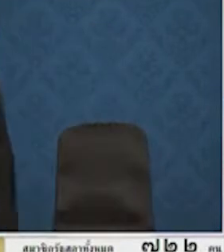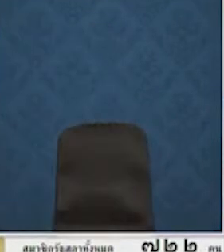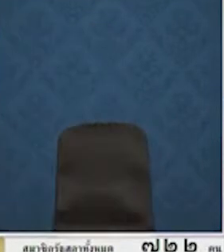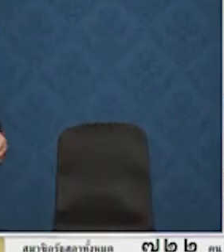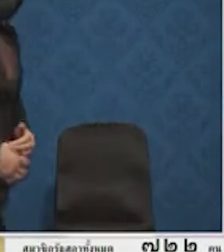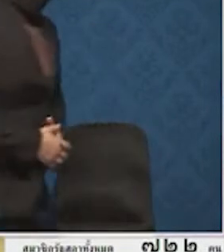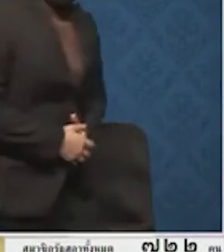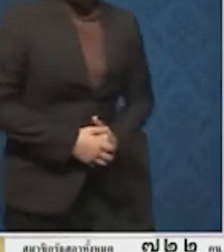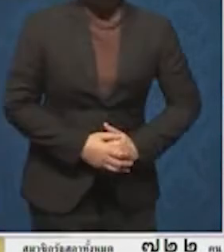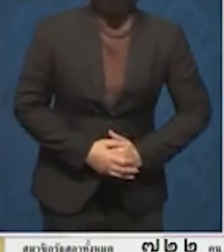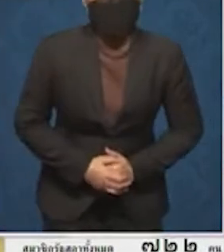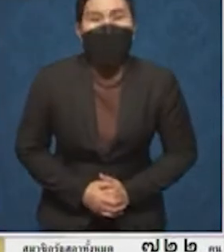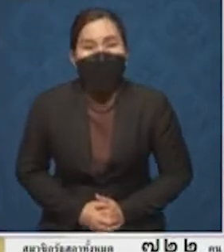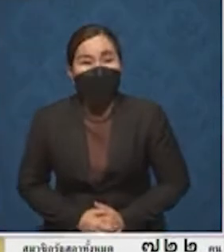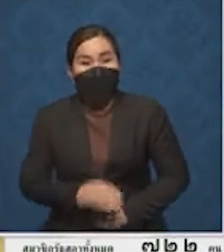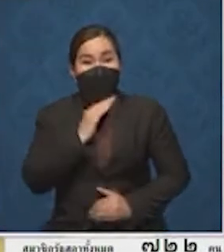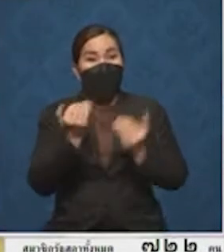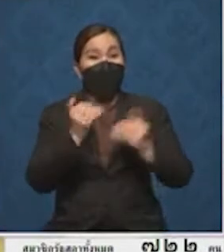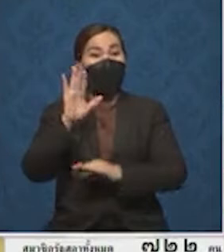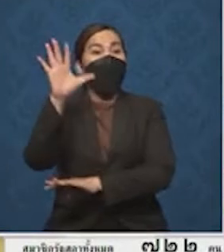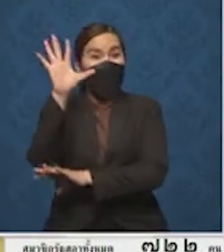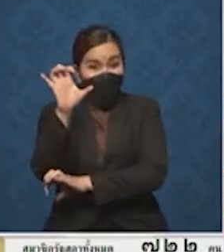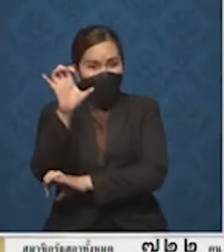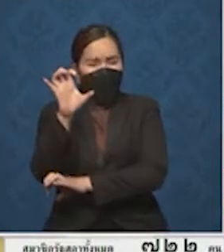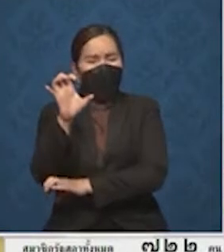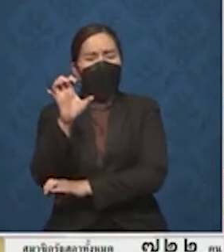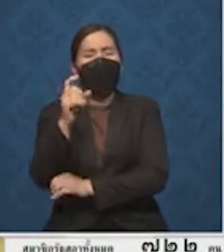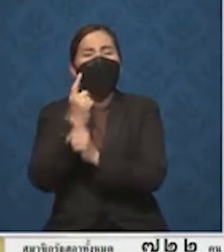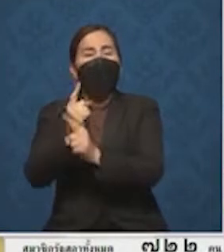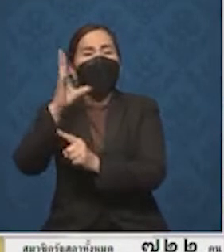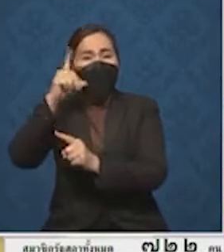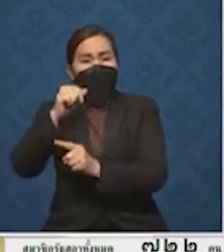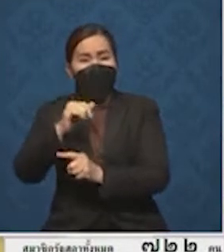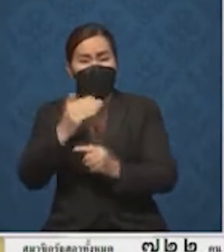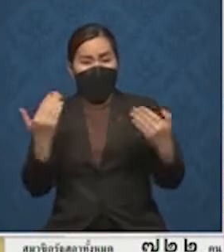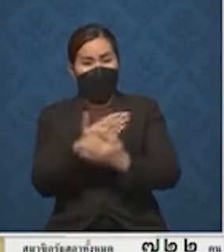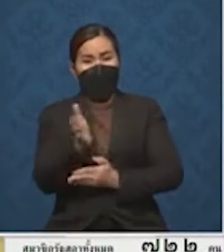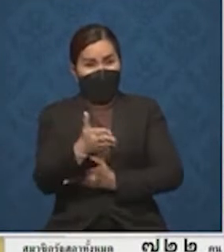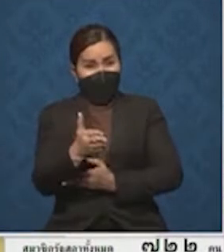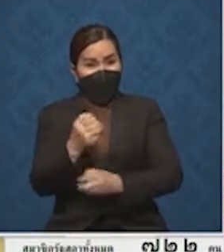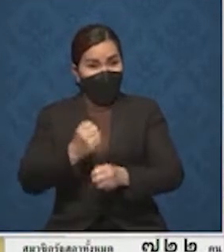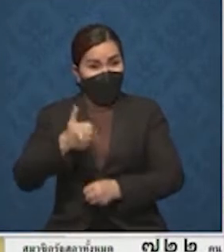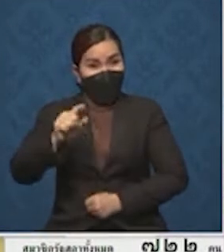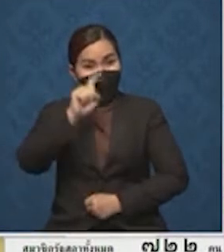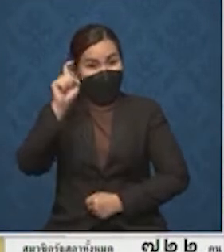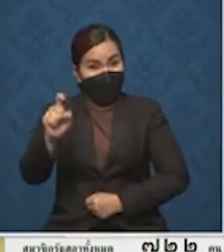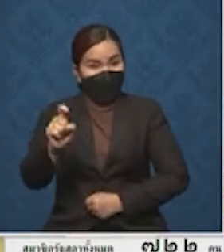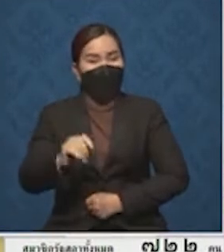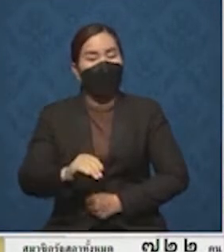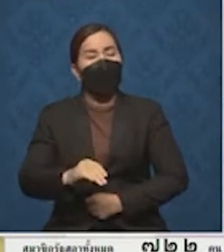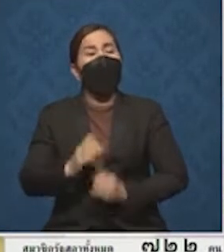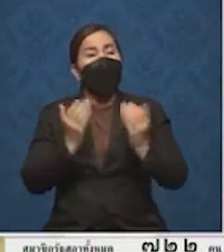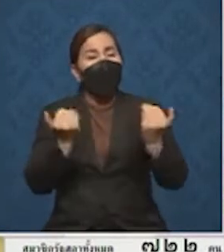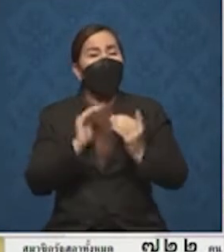ก็ยอมเป็ลกกุงจะให้เป็นปราอนซีได้หรือเมอเป็ลูก